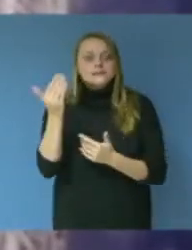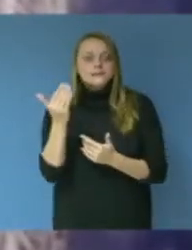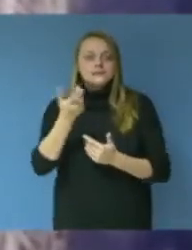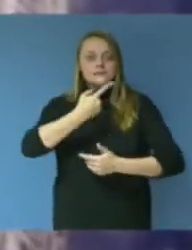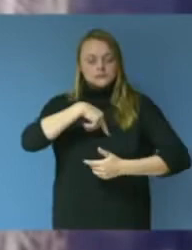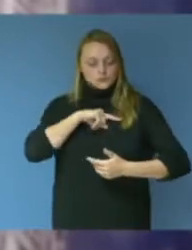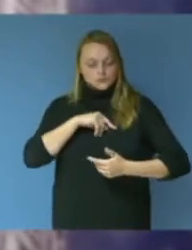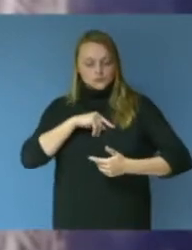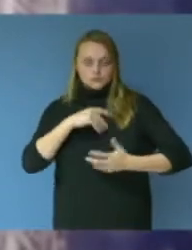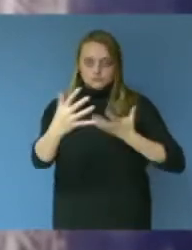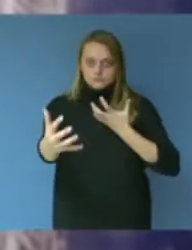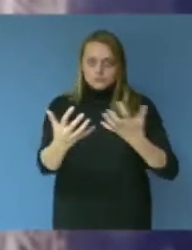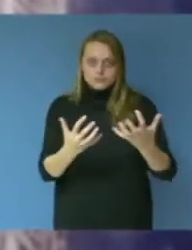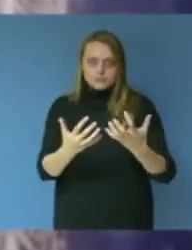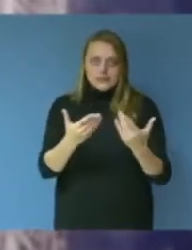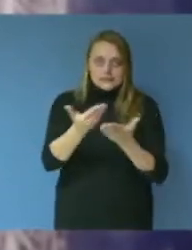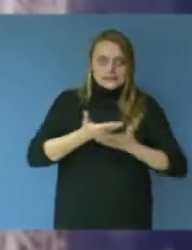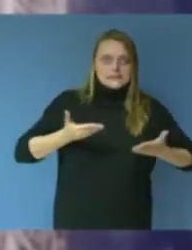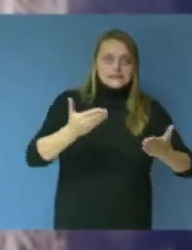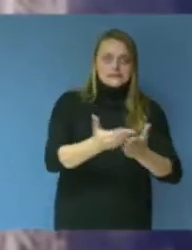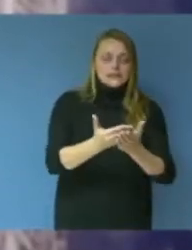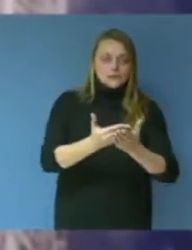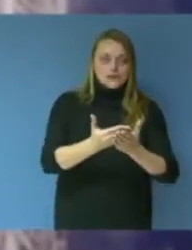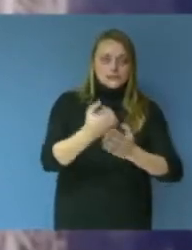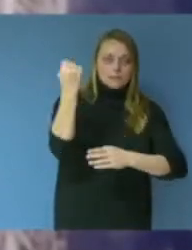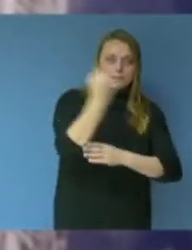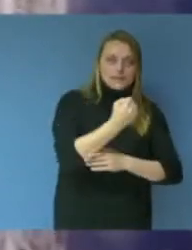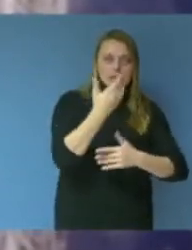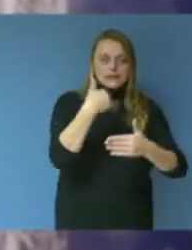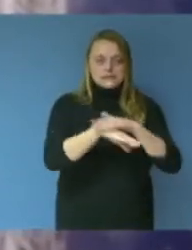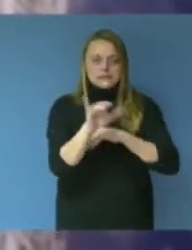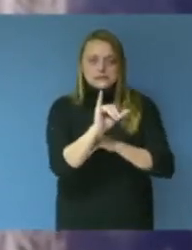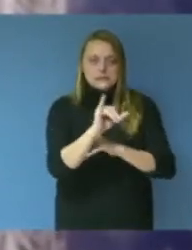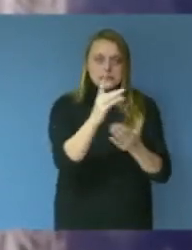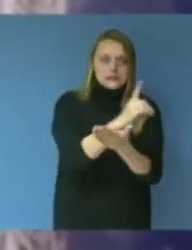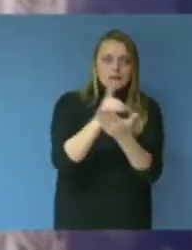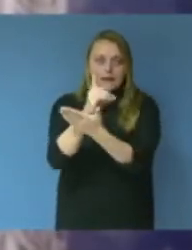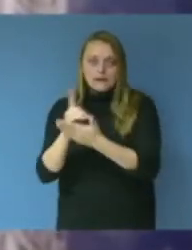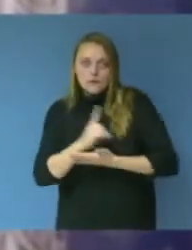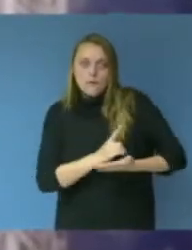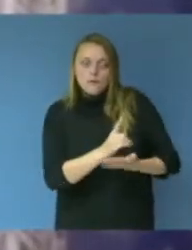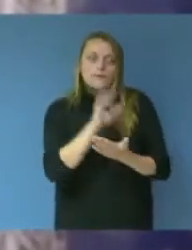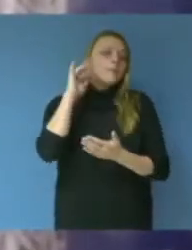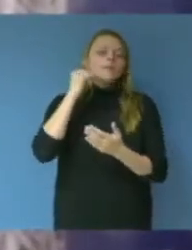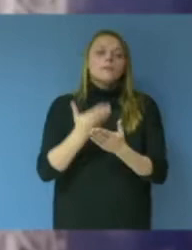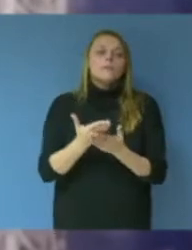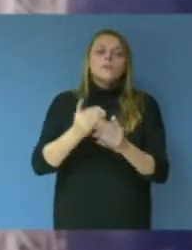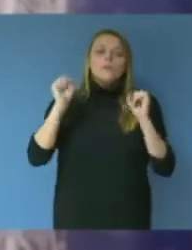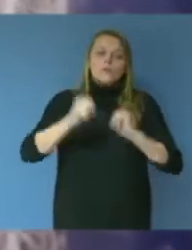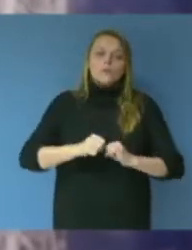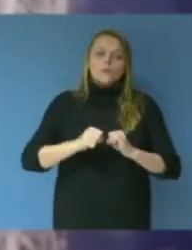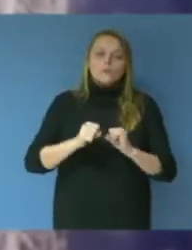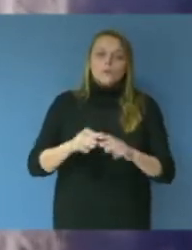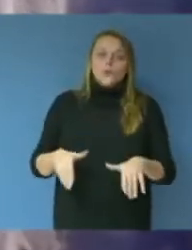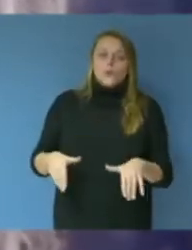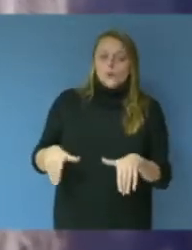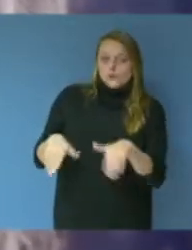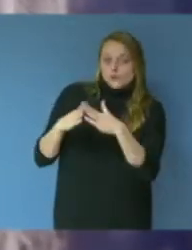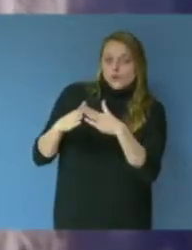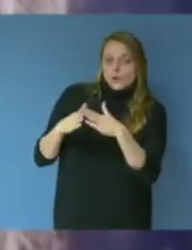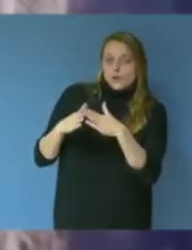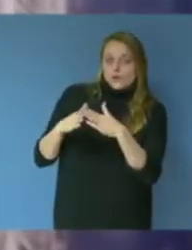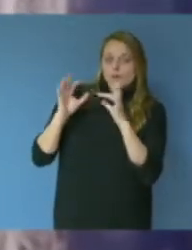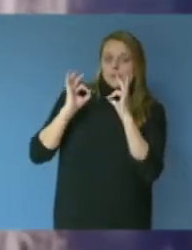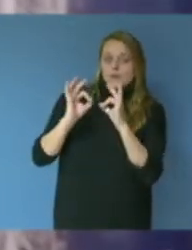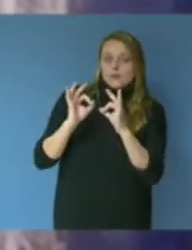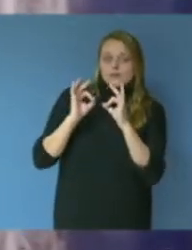département voisin que le nôtre. C'est évidemment impossible et le mécanisme consistant à demander à réserver une partie de cette participation de la Marne aurait été